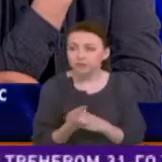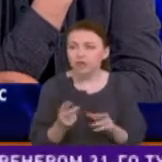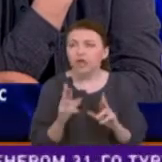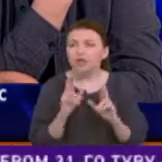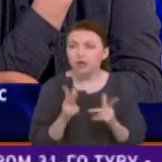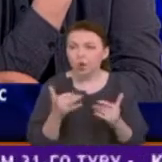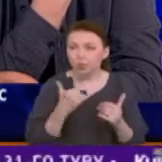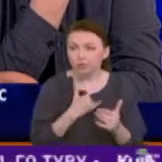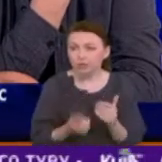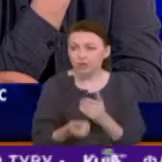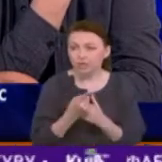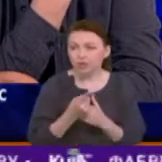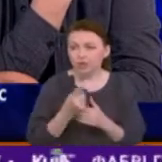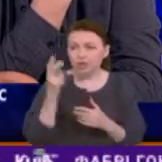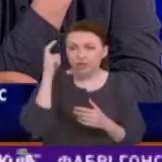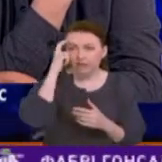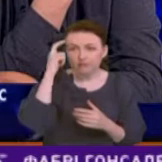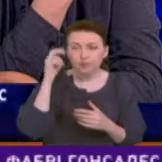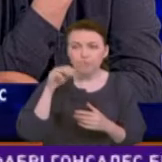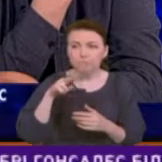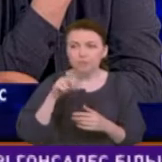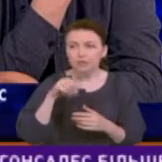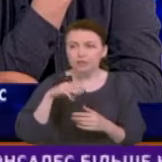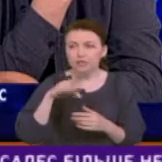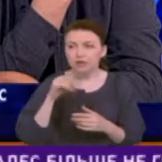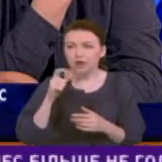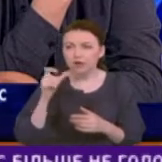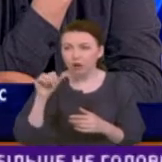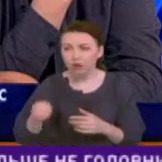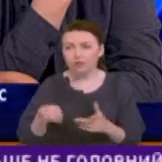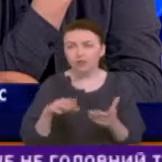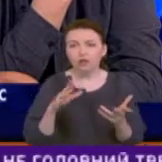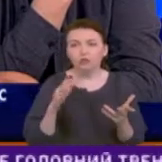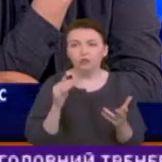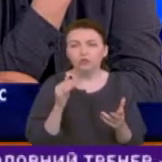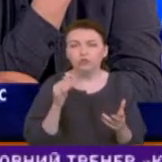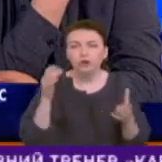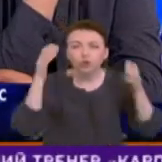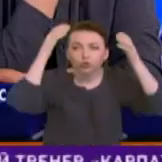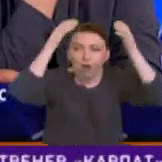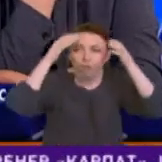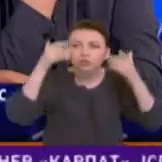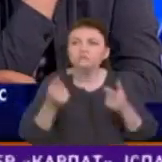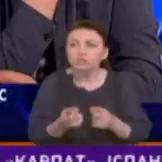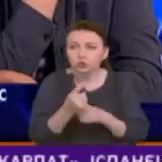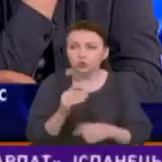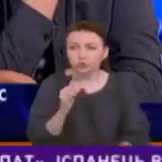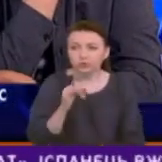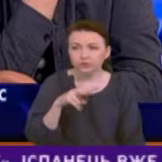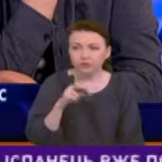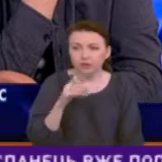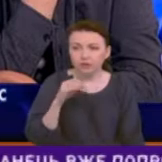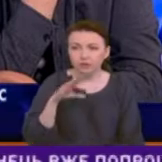нас взявся патріархат київський, звідки патріарша шапка у Філарета? Адже це шапка